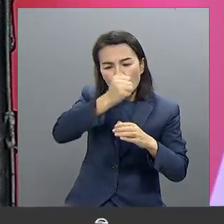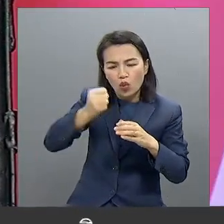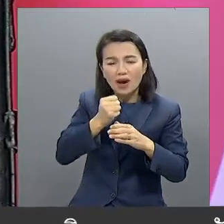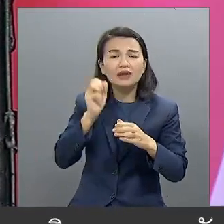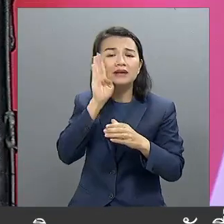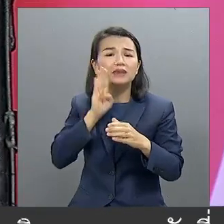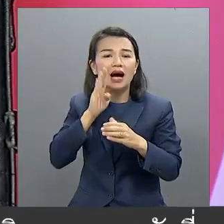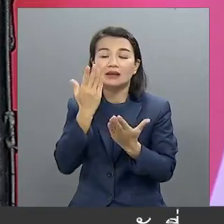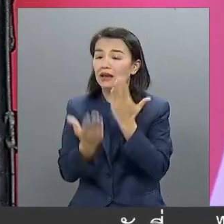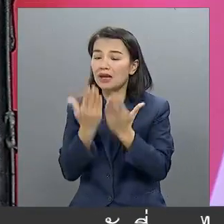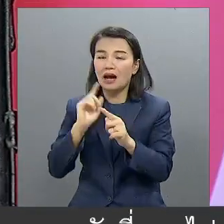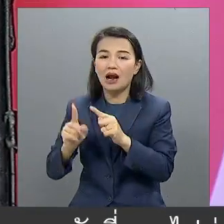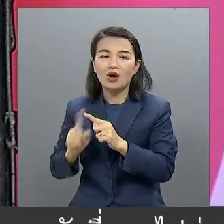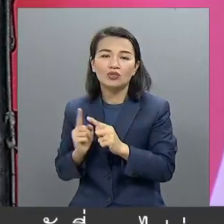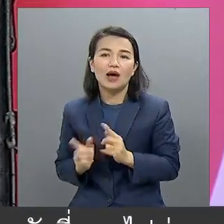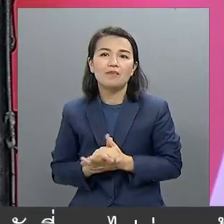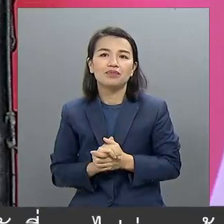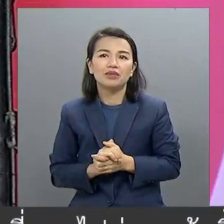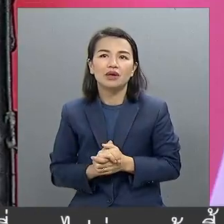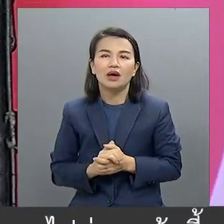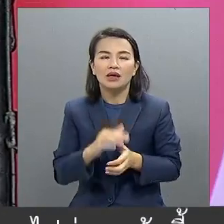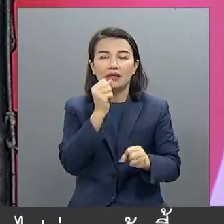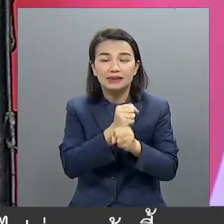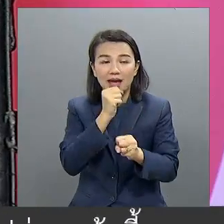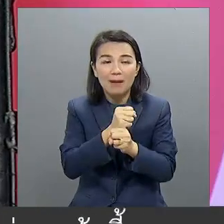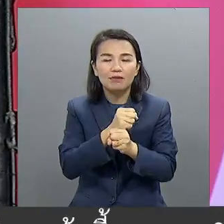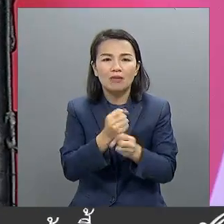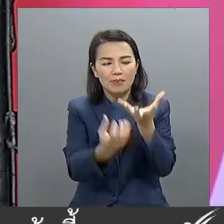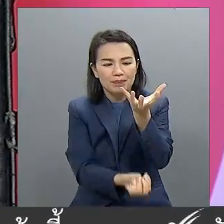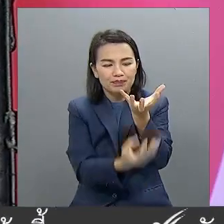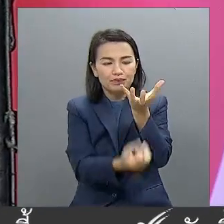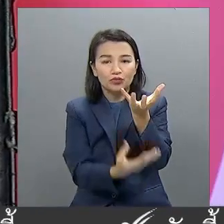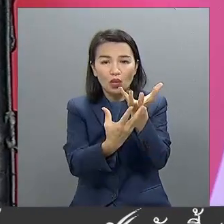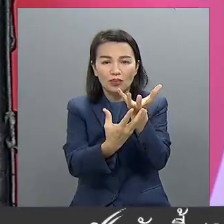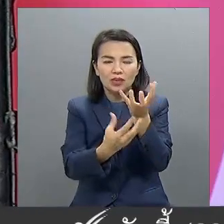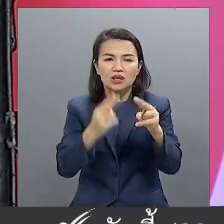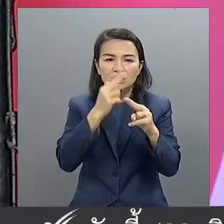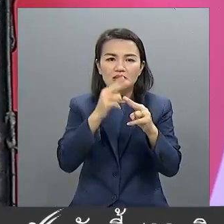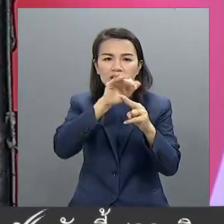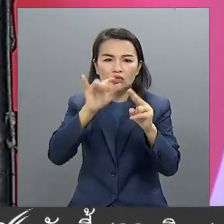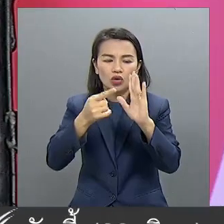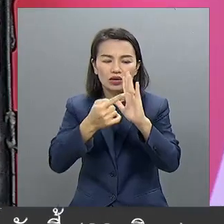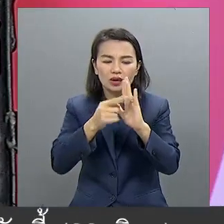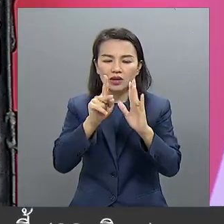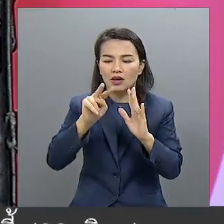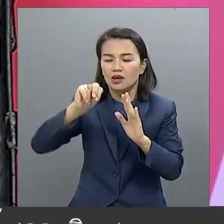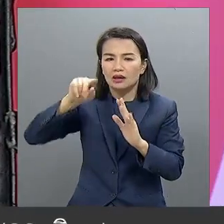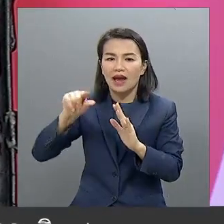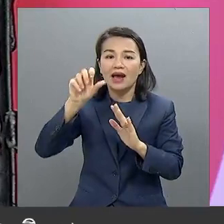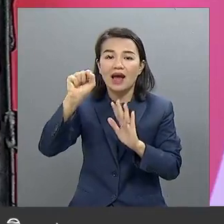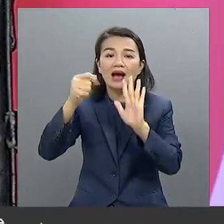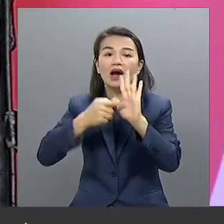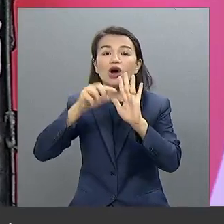สนใจนะครับแกงส้มทุเรียนบ้านเชาบ้านเขาบอกวาขายดีมากที่สำคัญคือวนนึงยอดขายเข้ามา